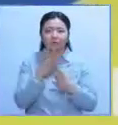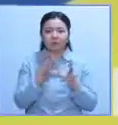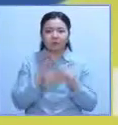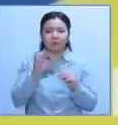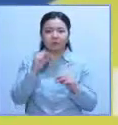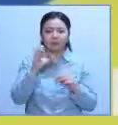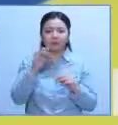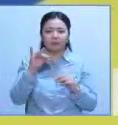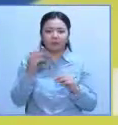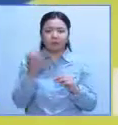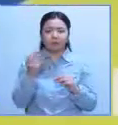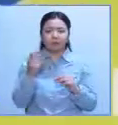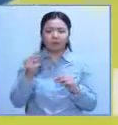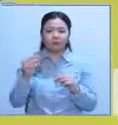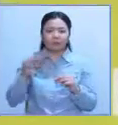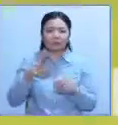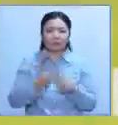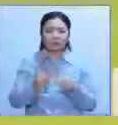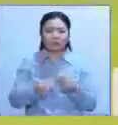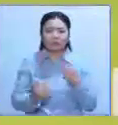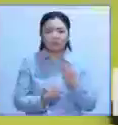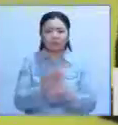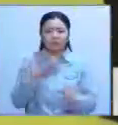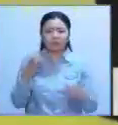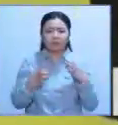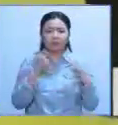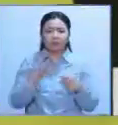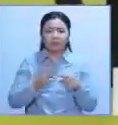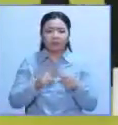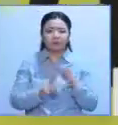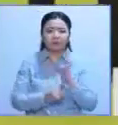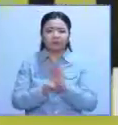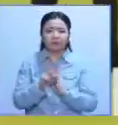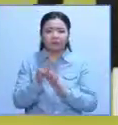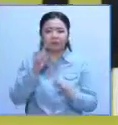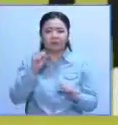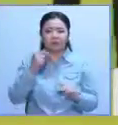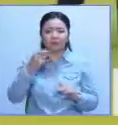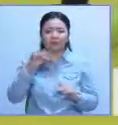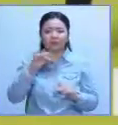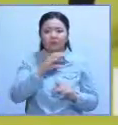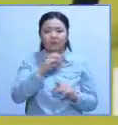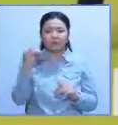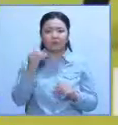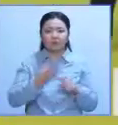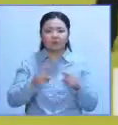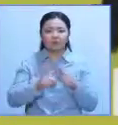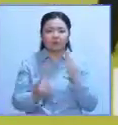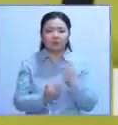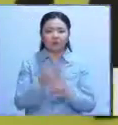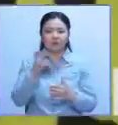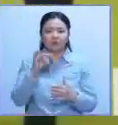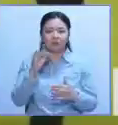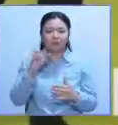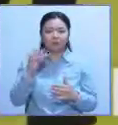аттестациясы өтті. Онда біздің өкіліміз Кирилл Таранов джиу-джитсу бойынша 2 континенттық категорияға ие болды. Нәтижесінде джиу-джитсу